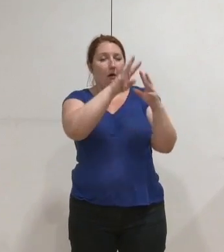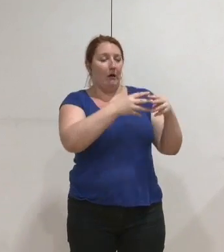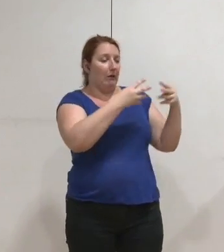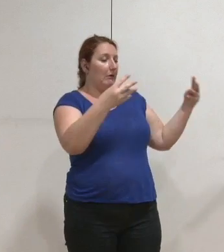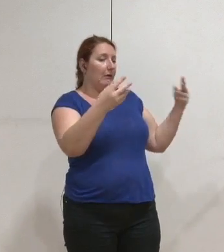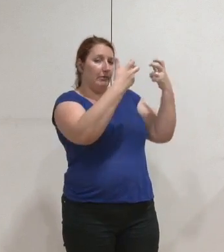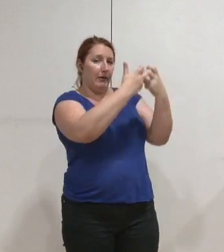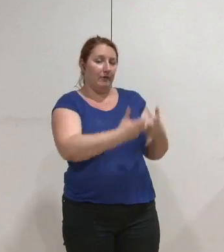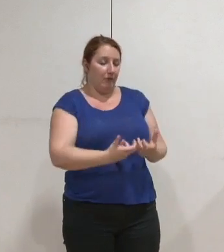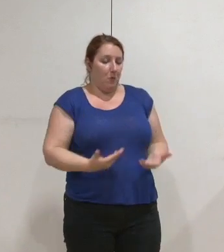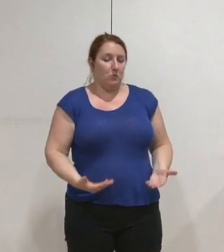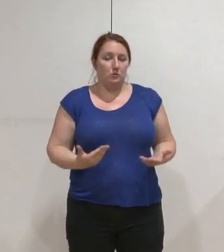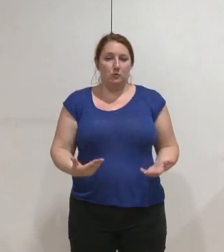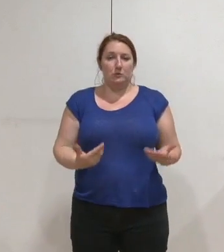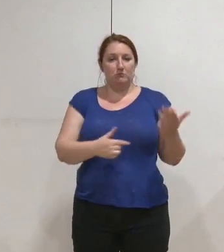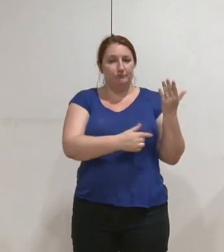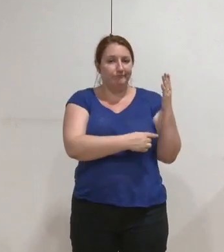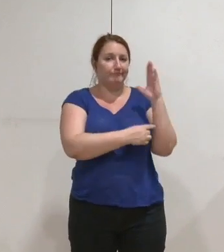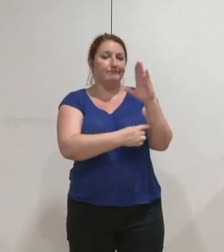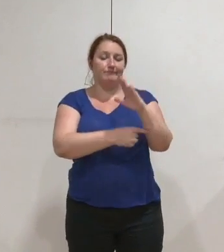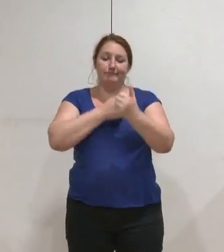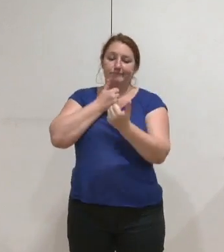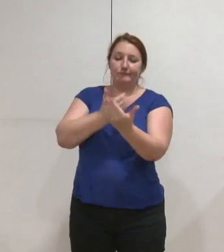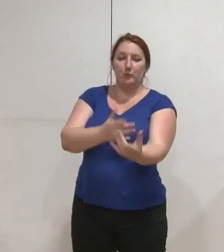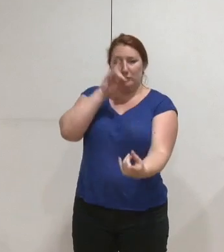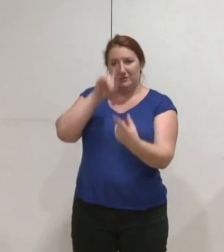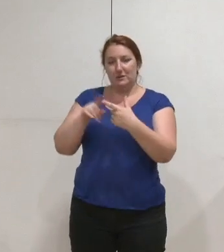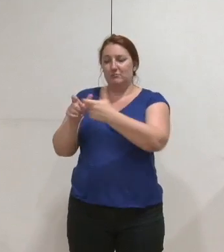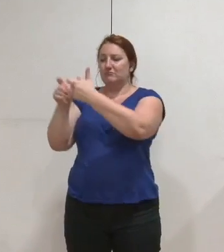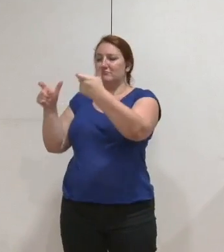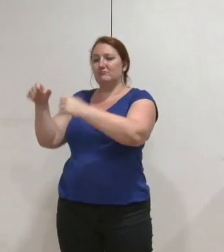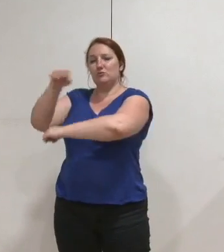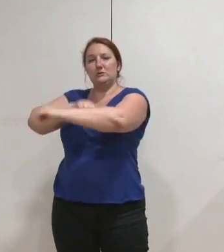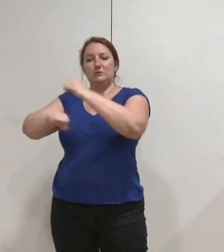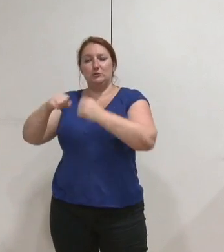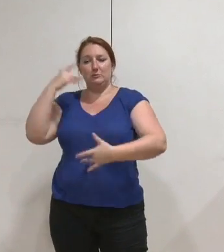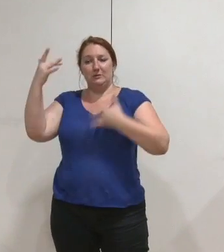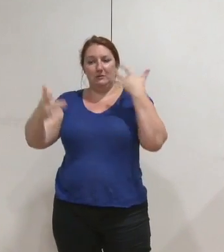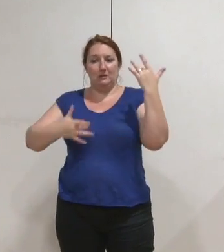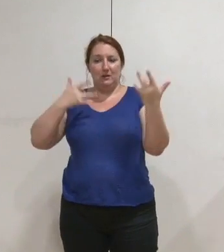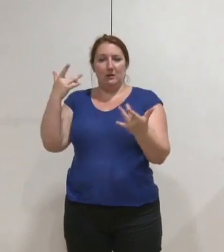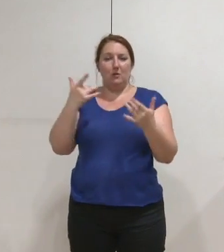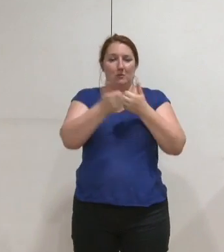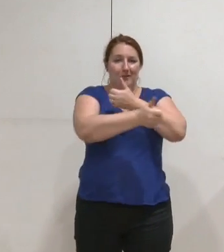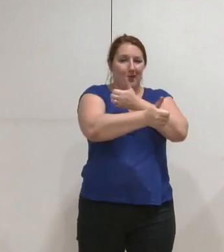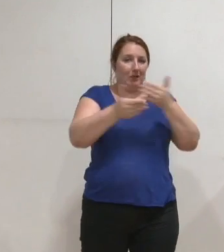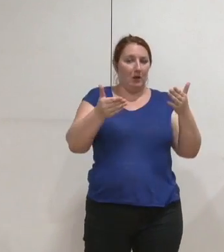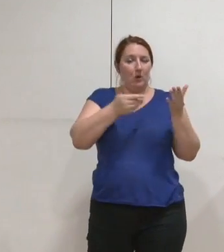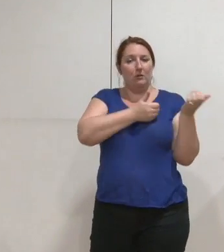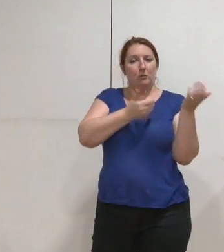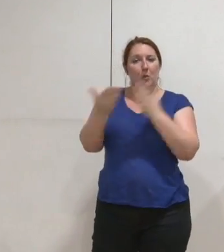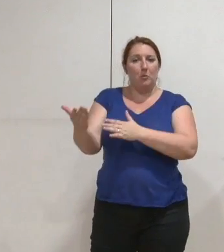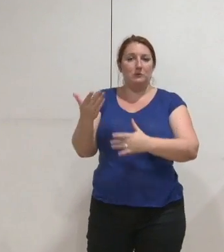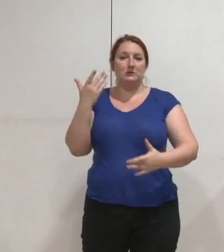que les propositions qui sont faites pour les organisateurs de spectacle de cette catégorie là donc il s'agit de